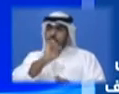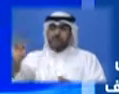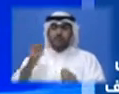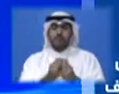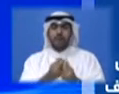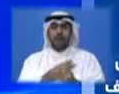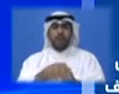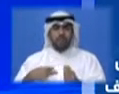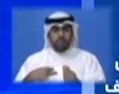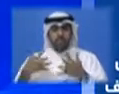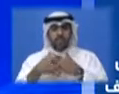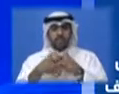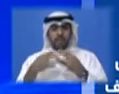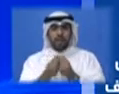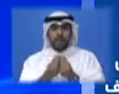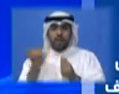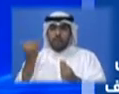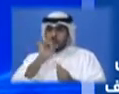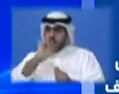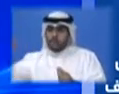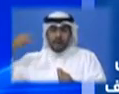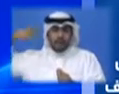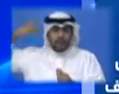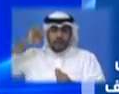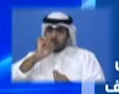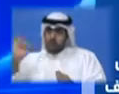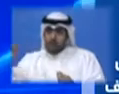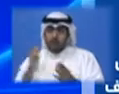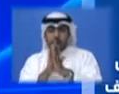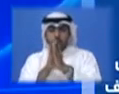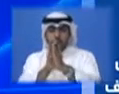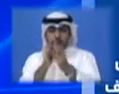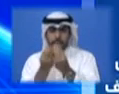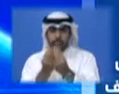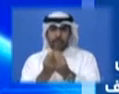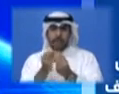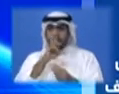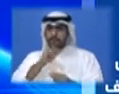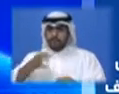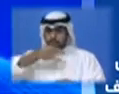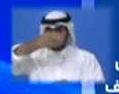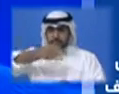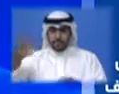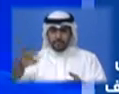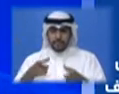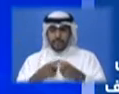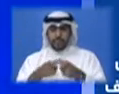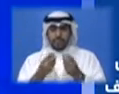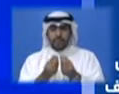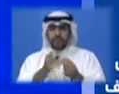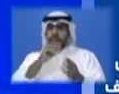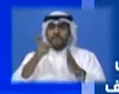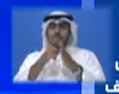المعنية بحماية حقوق الملكية، وشرح للمجلس التطورات في هذا المجال والتشريعات